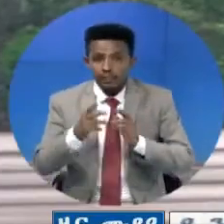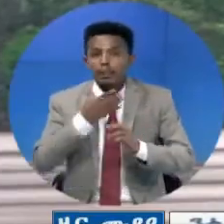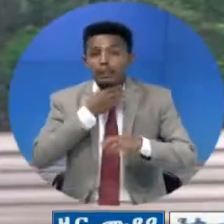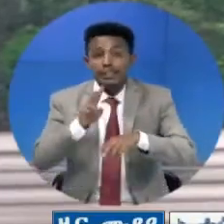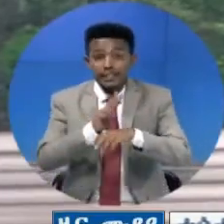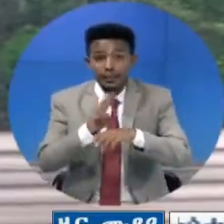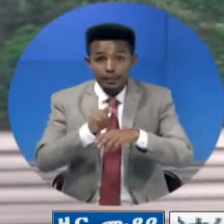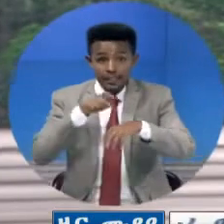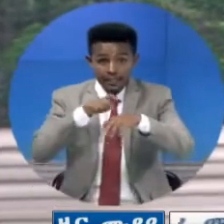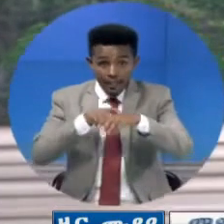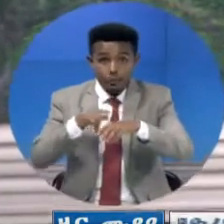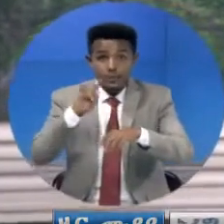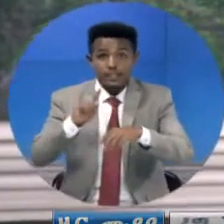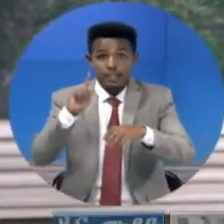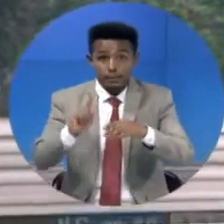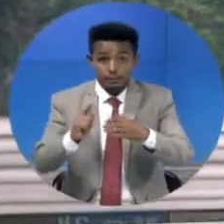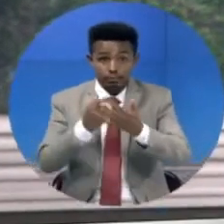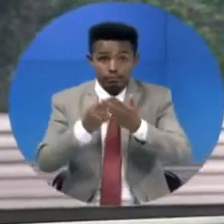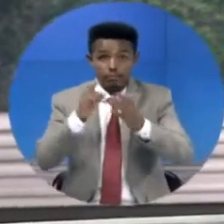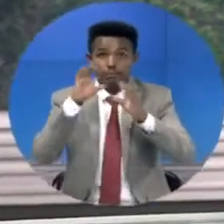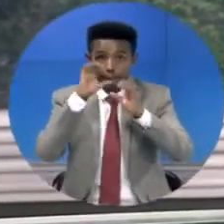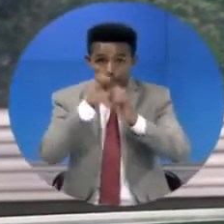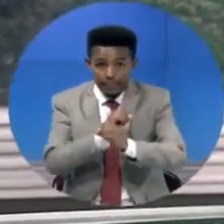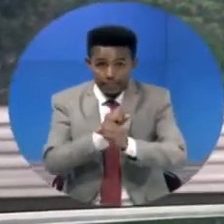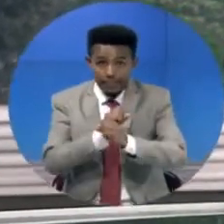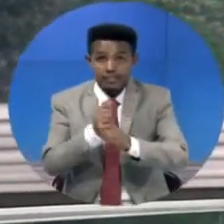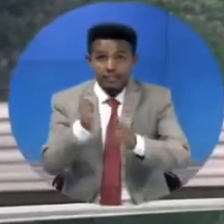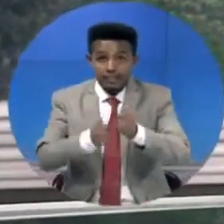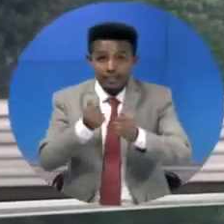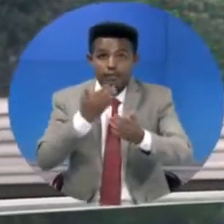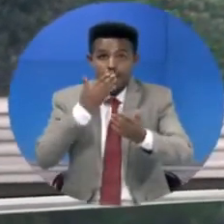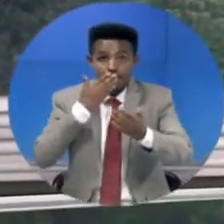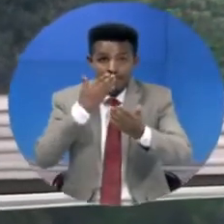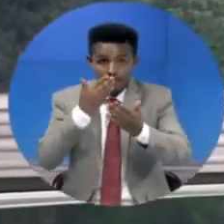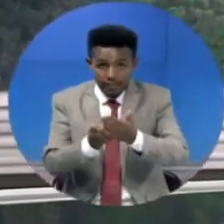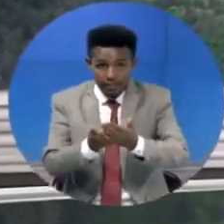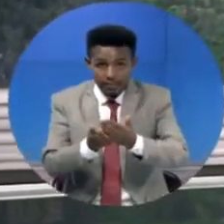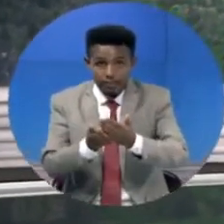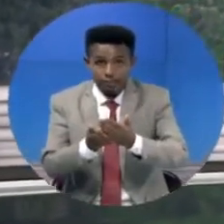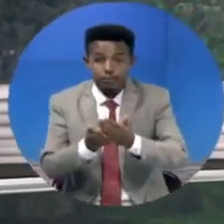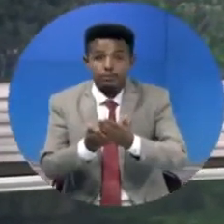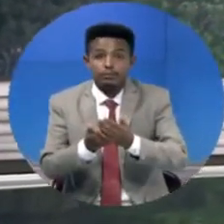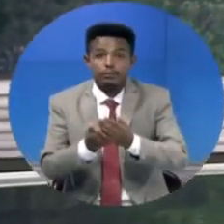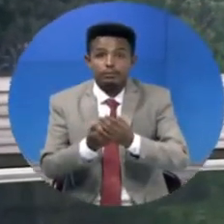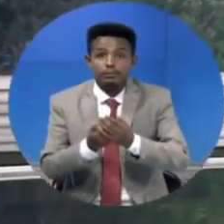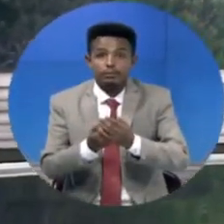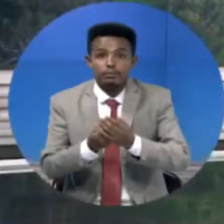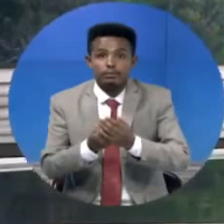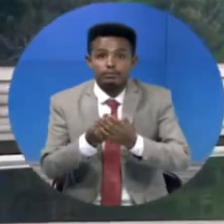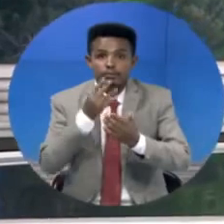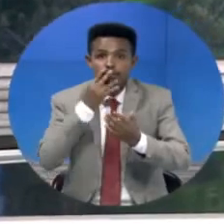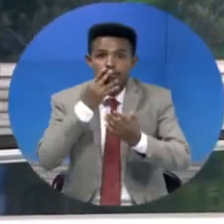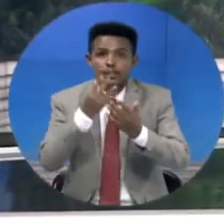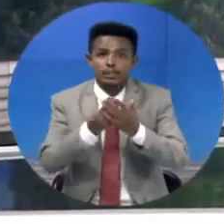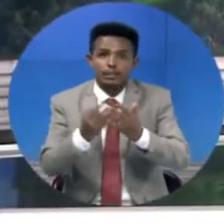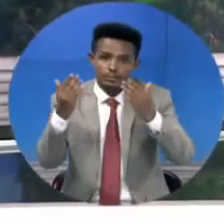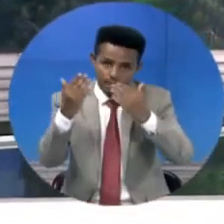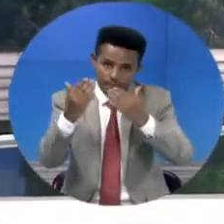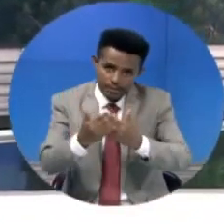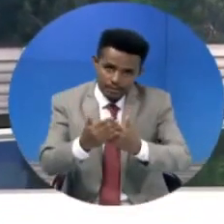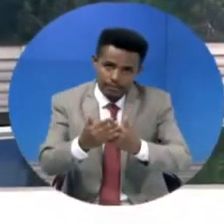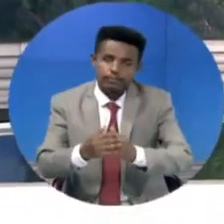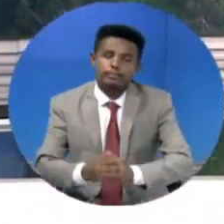ከአማራ ቴሌቪዥን የሰዓቱ ዜና በዚያው አበቃ። ስለተከታተላችሁን ከልብ እናመሰግናለን። ዜናዎችን በማቅረብ ይርካ ለማስማማ አብራችሁ ቆይቻለሁ።